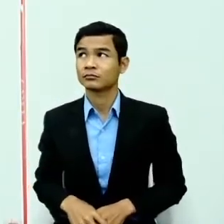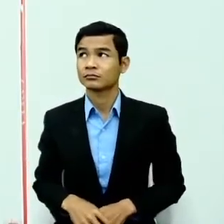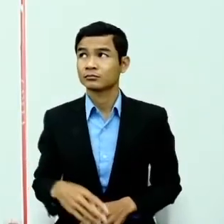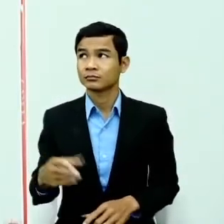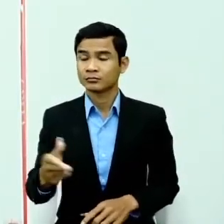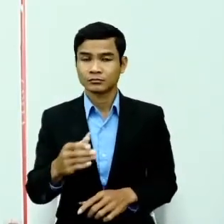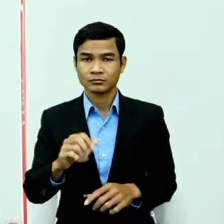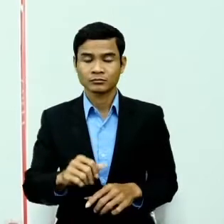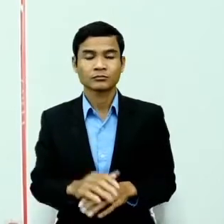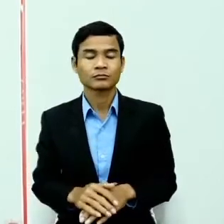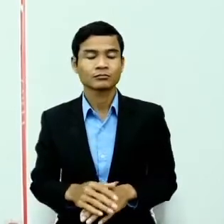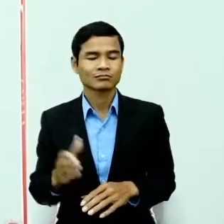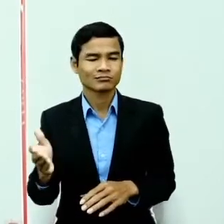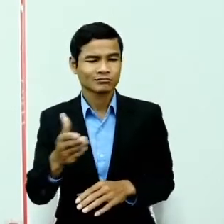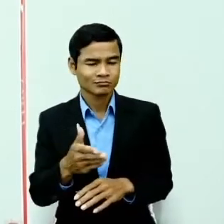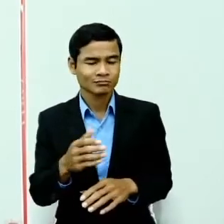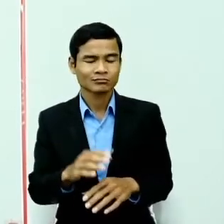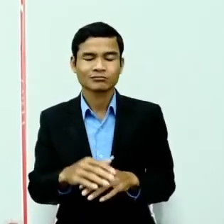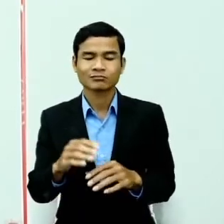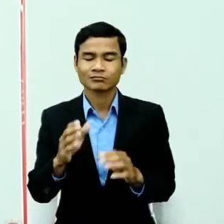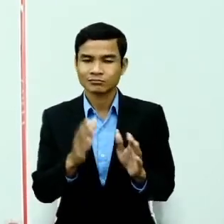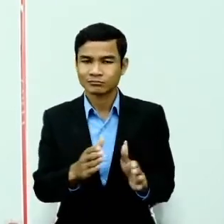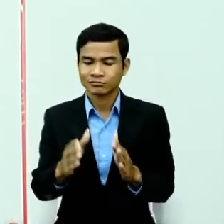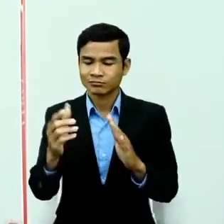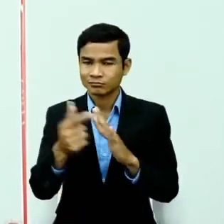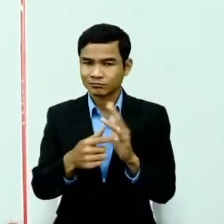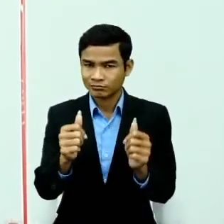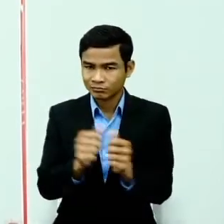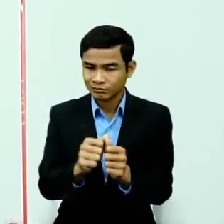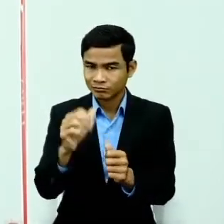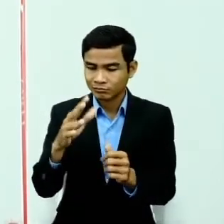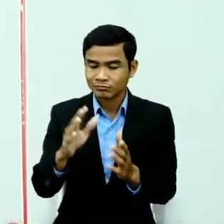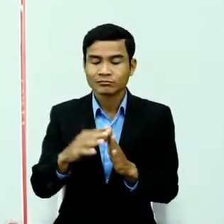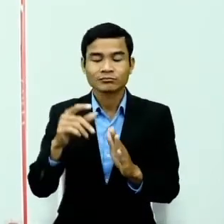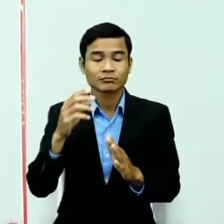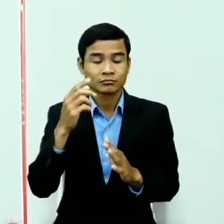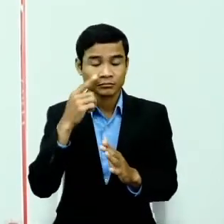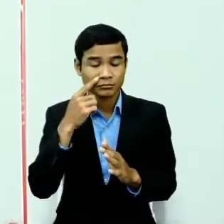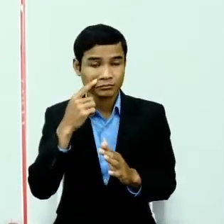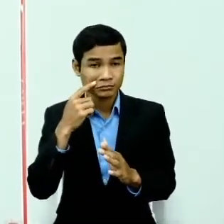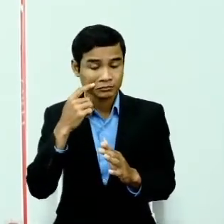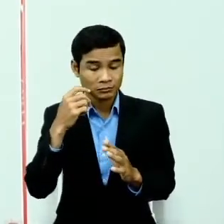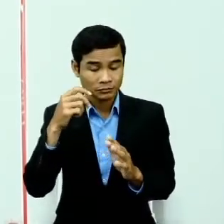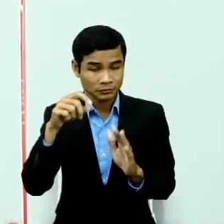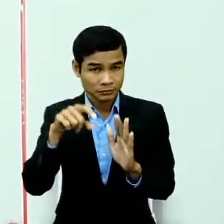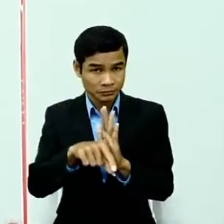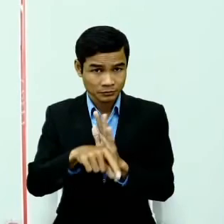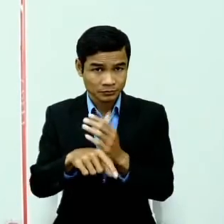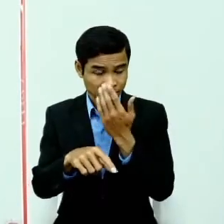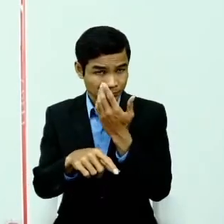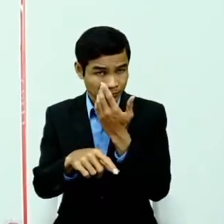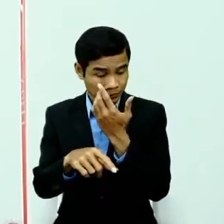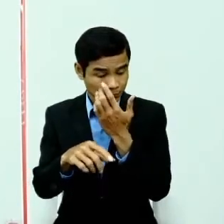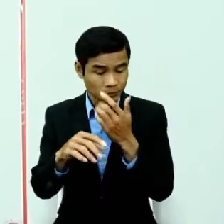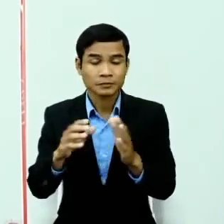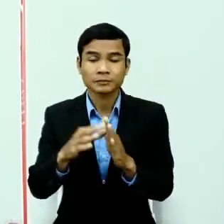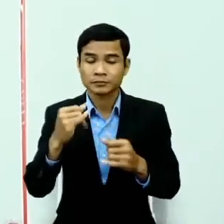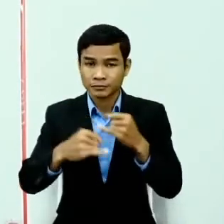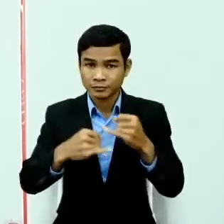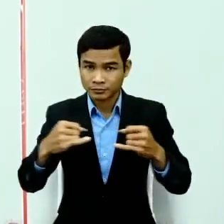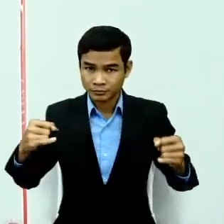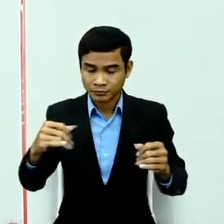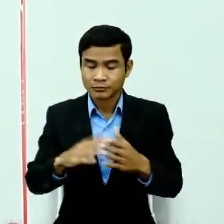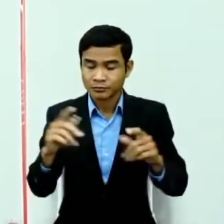giang ca này mình sẩm đai từ lơ ca rìa bị pìa con nè ca này cứ sẩm đai từ lơ chà ca ông bác cứ nè kêu mình rụp